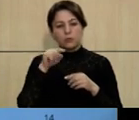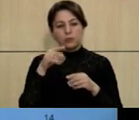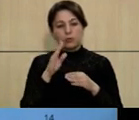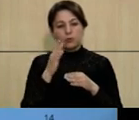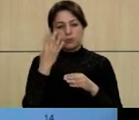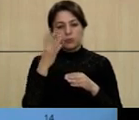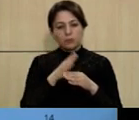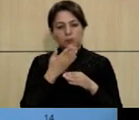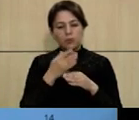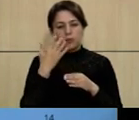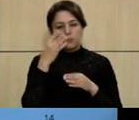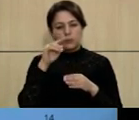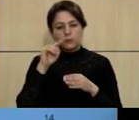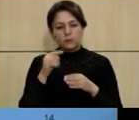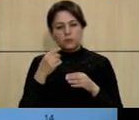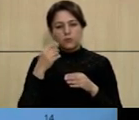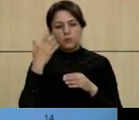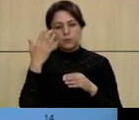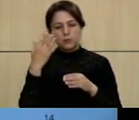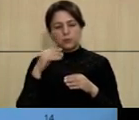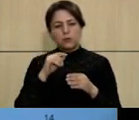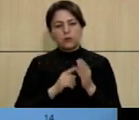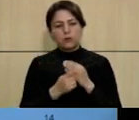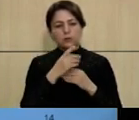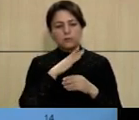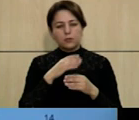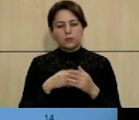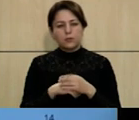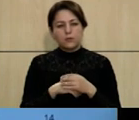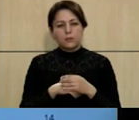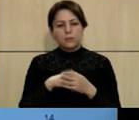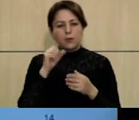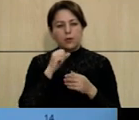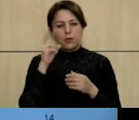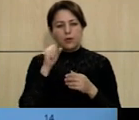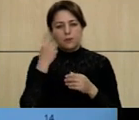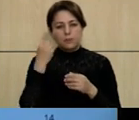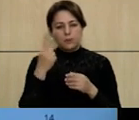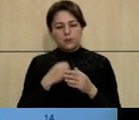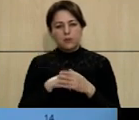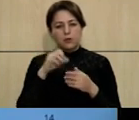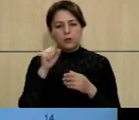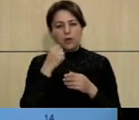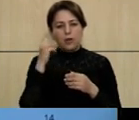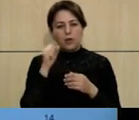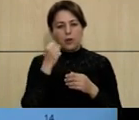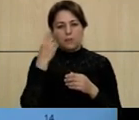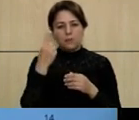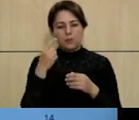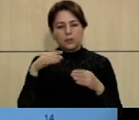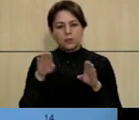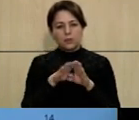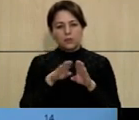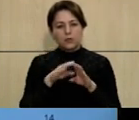bo'lsak 5.5 hosil bo'ladi. Endi A A1 A A1 teng